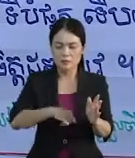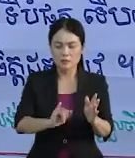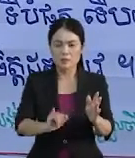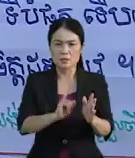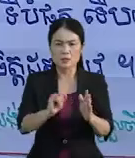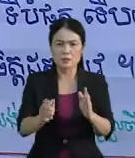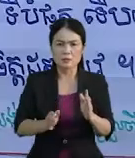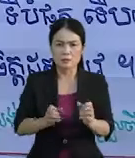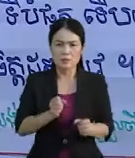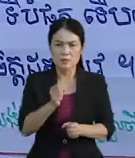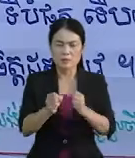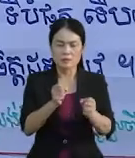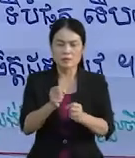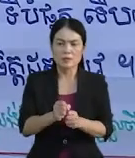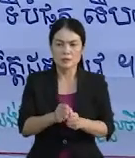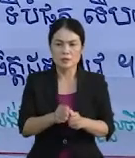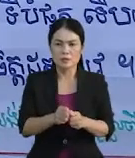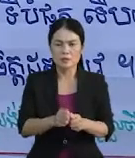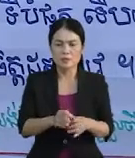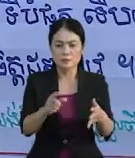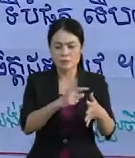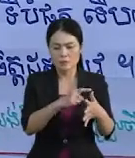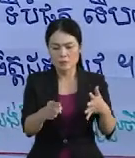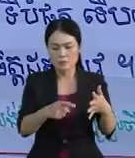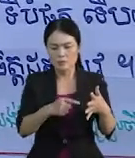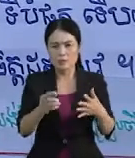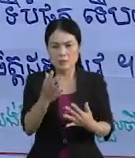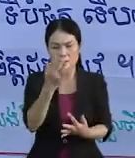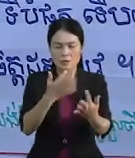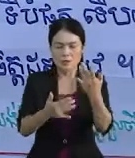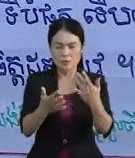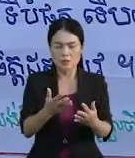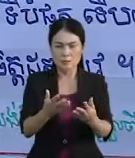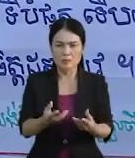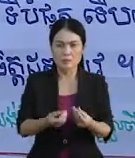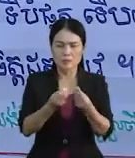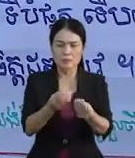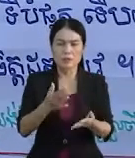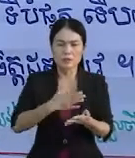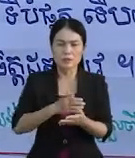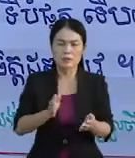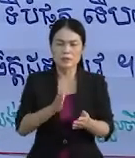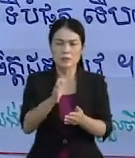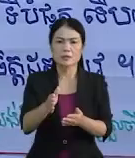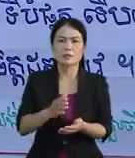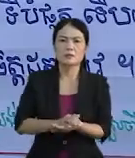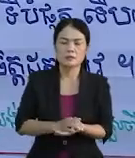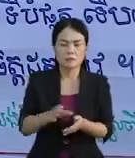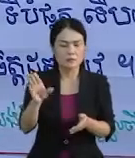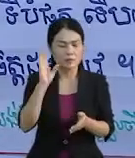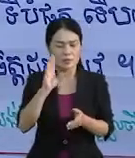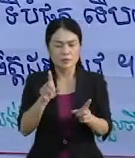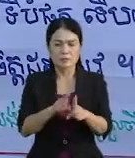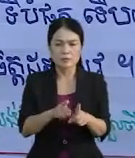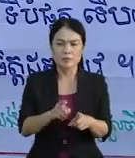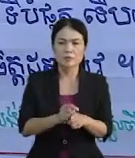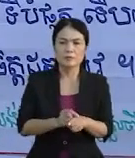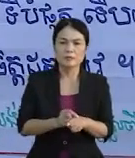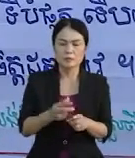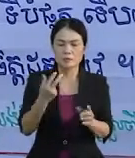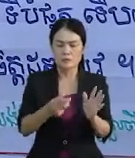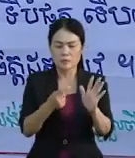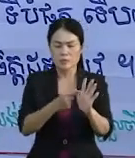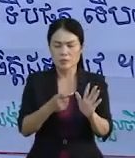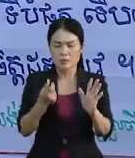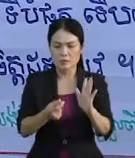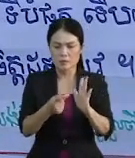ถอ่อยเลื่อนตัวโยกไม่เชื้อได้กับปงเชนุกมอกอ่อยตาฉับล่างลือดูฉนองถาถา